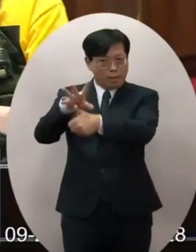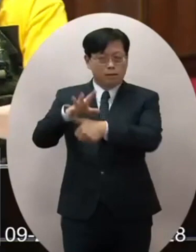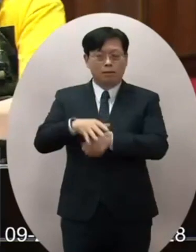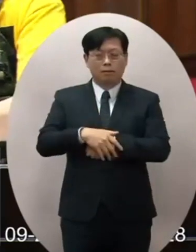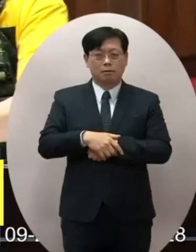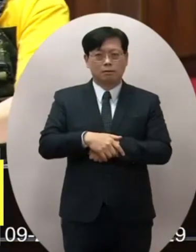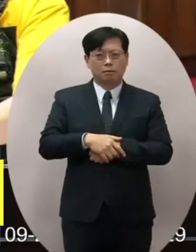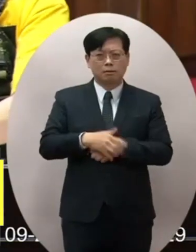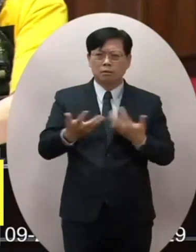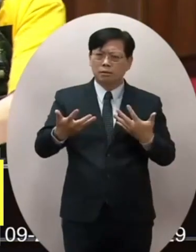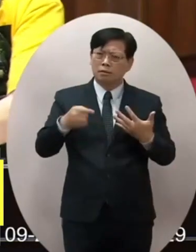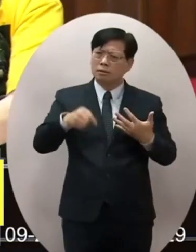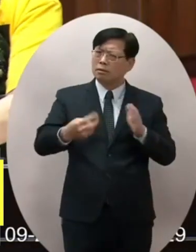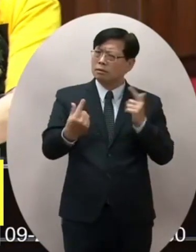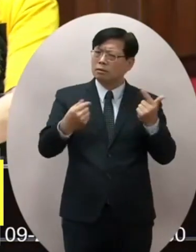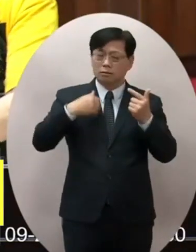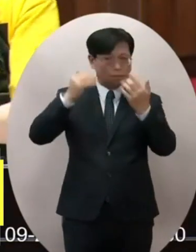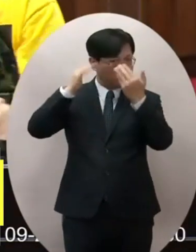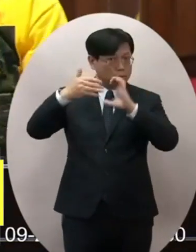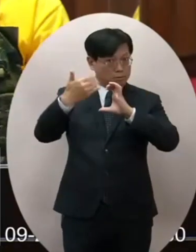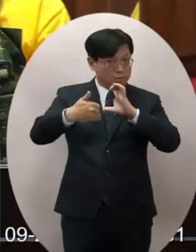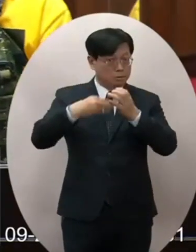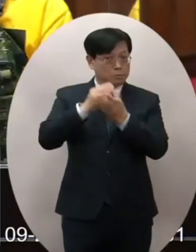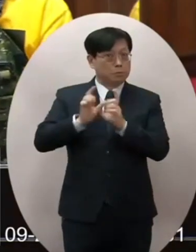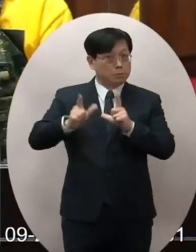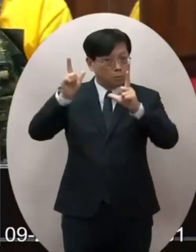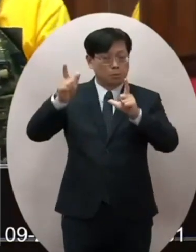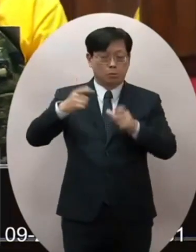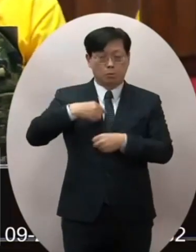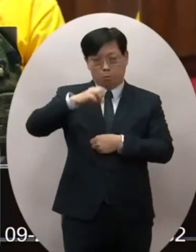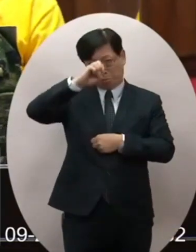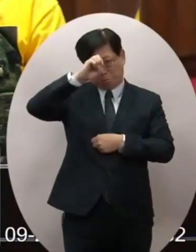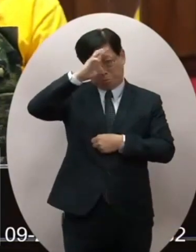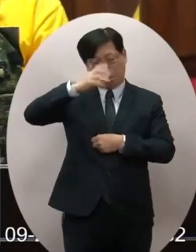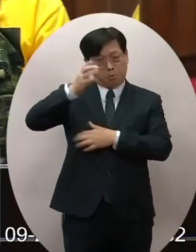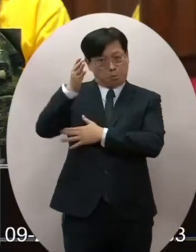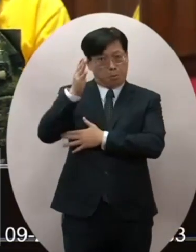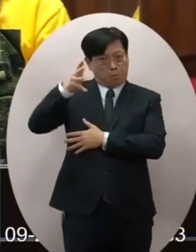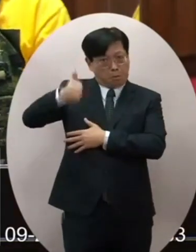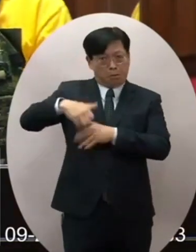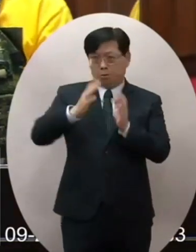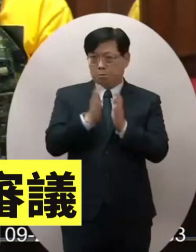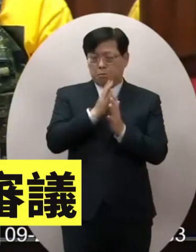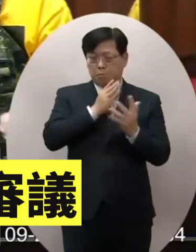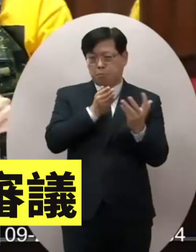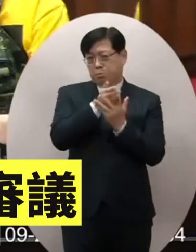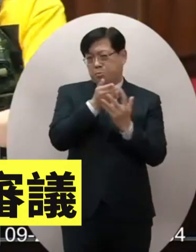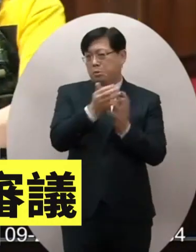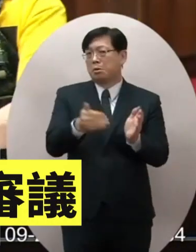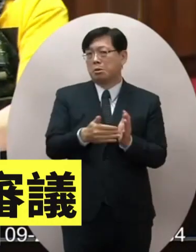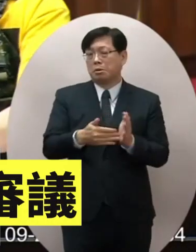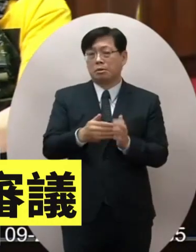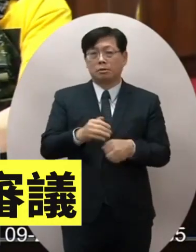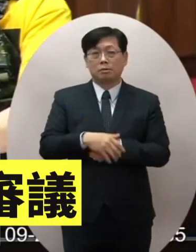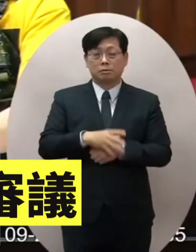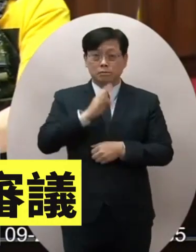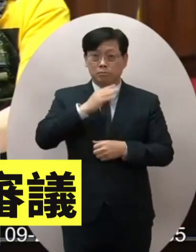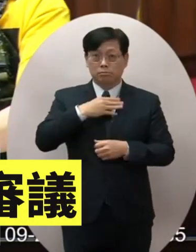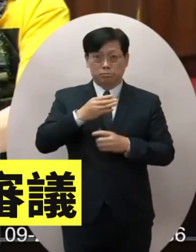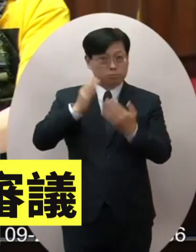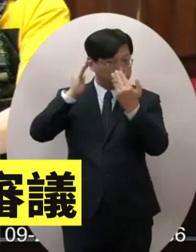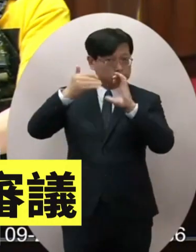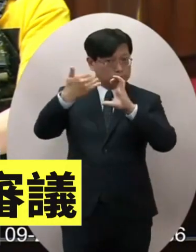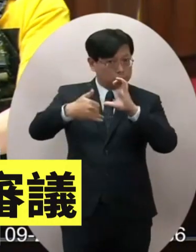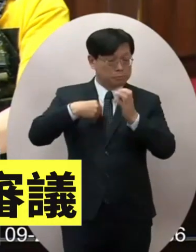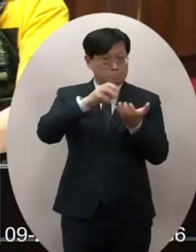他这样的讲法，就是在跟建电室的大股东表明，党政高层、府院高层有介入，好，那干涉建电室的